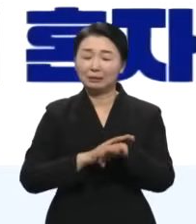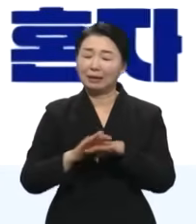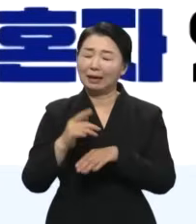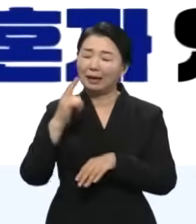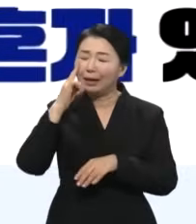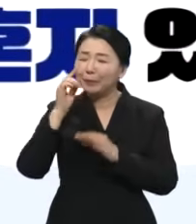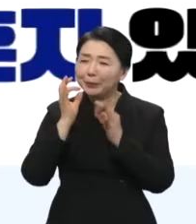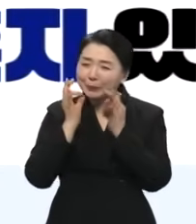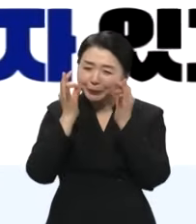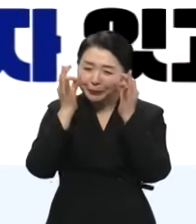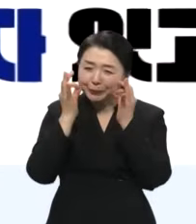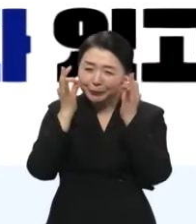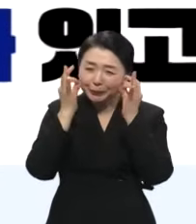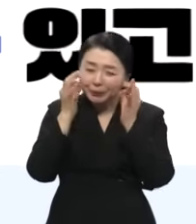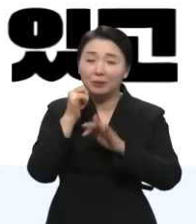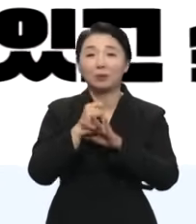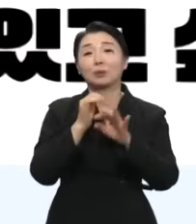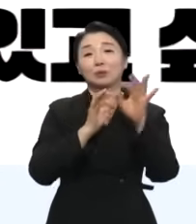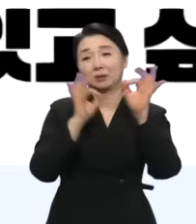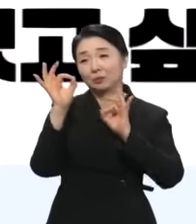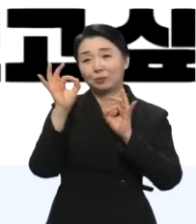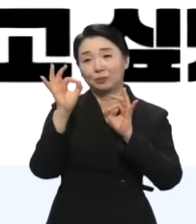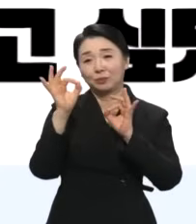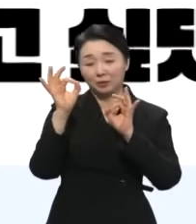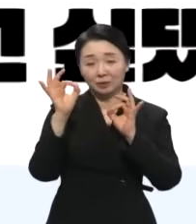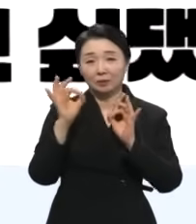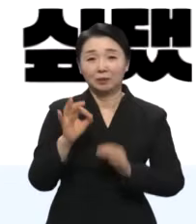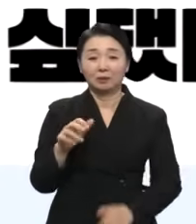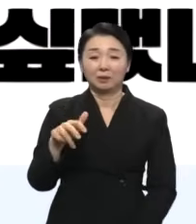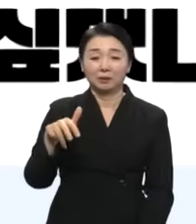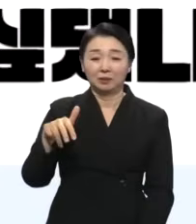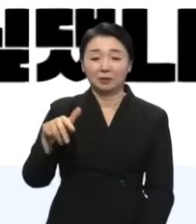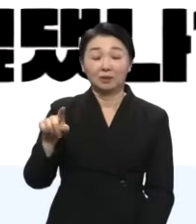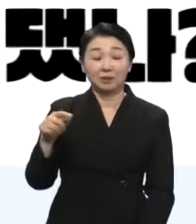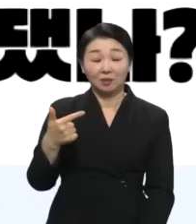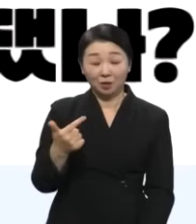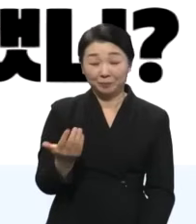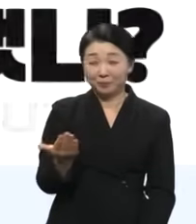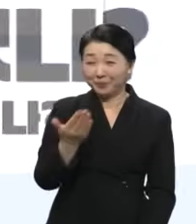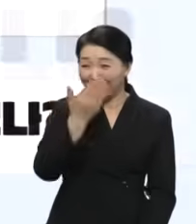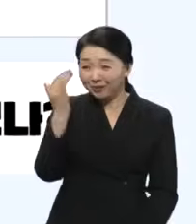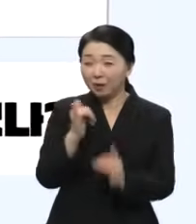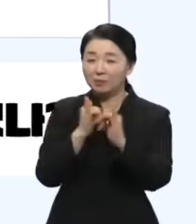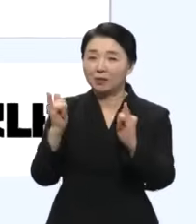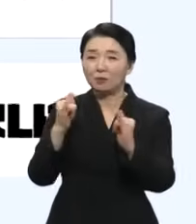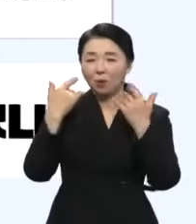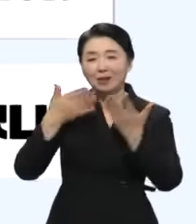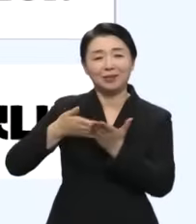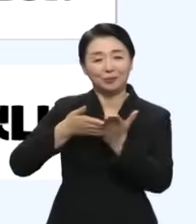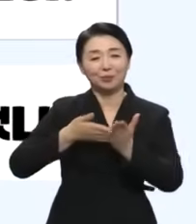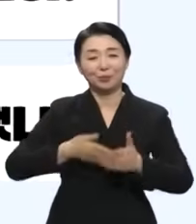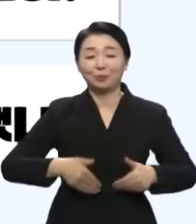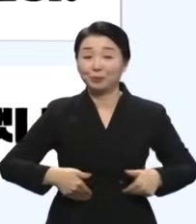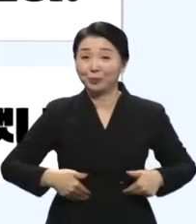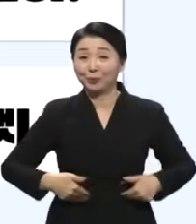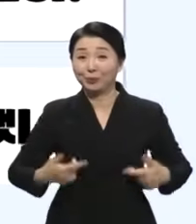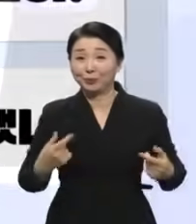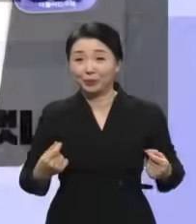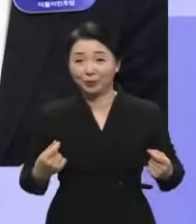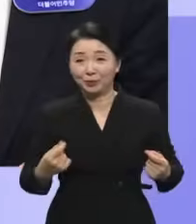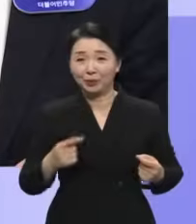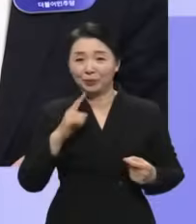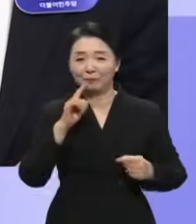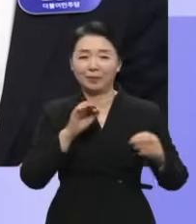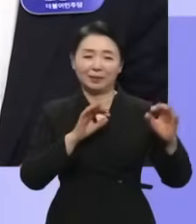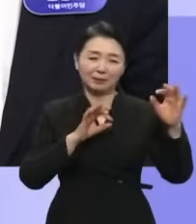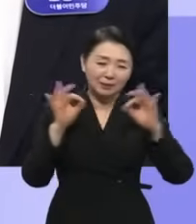실수 같긴 한데 전용기 의원님 같은 이런 젊은 세대 좀 조언을 제대로 해 주셔야 될 거 같습니다 그러니까 여러 가지 논란들이 있었던